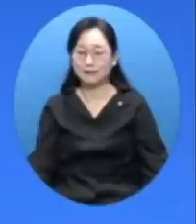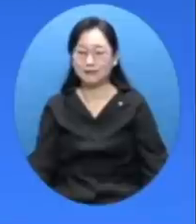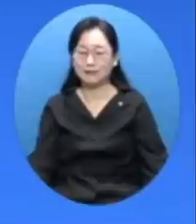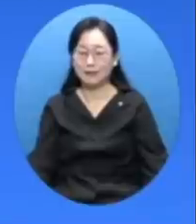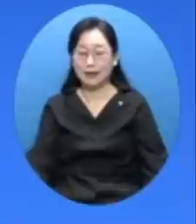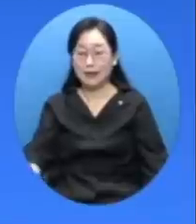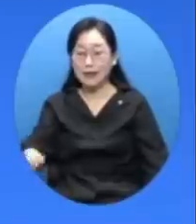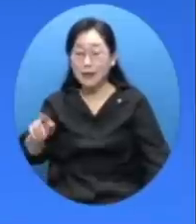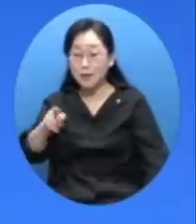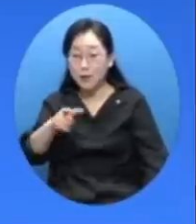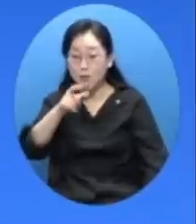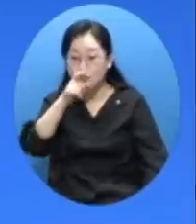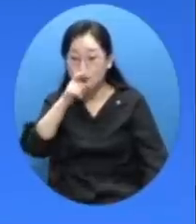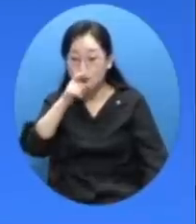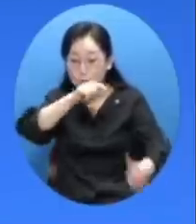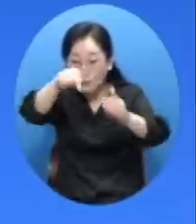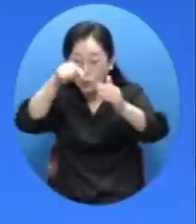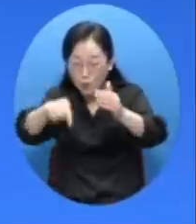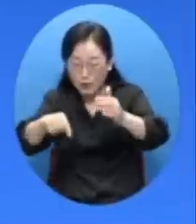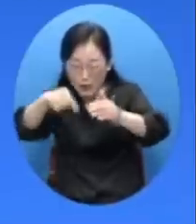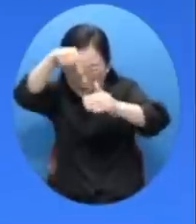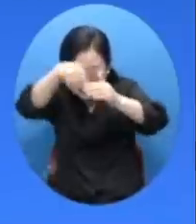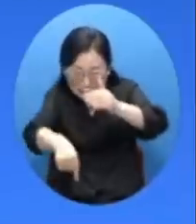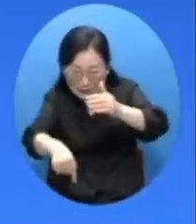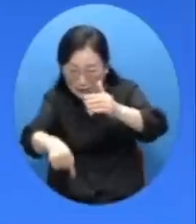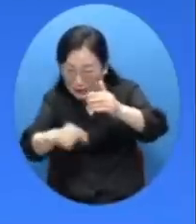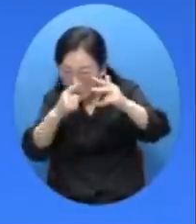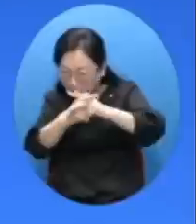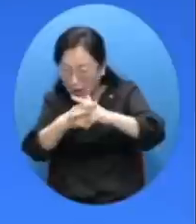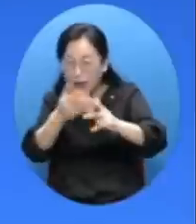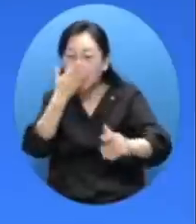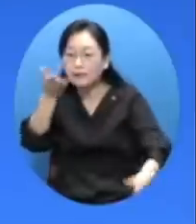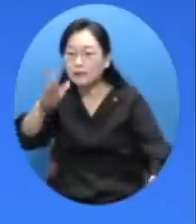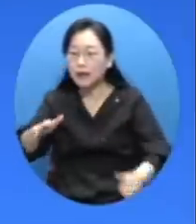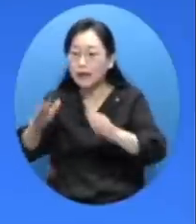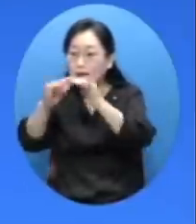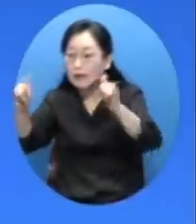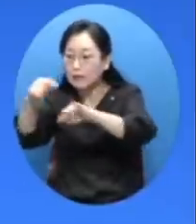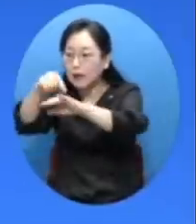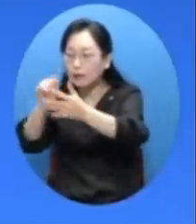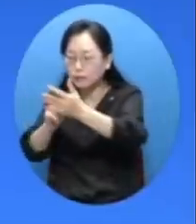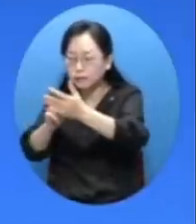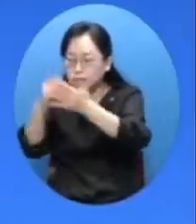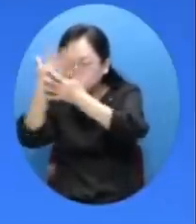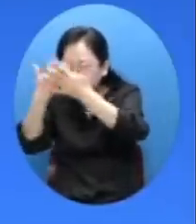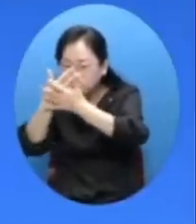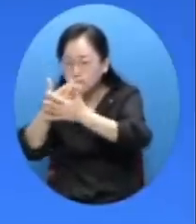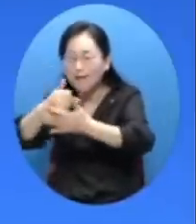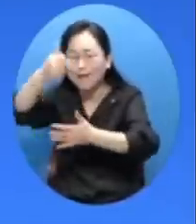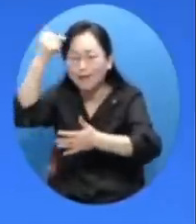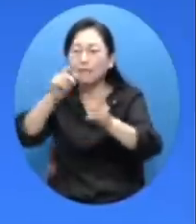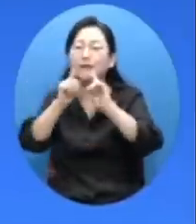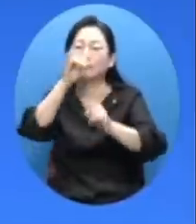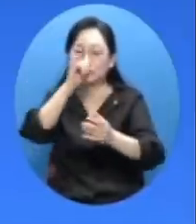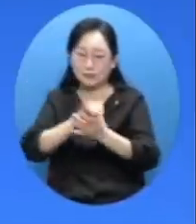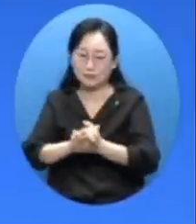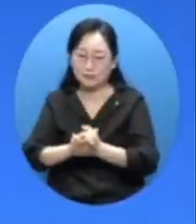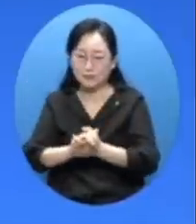열길 물속은 알아도 한길 사람 마음은 모른다는 옛말이 있습니다.